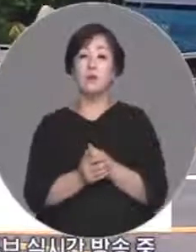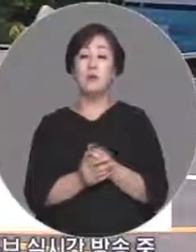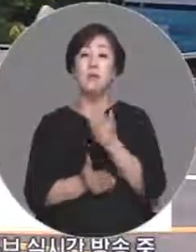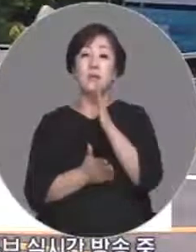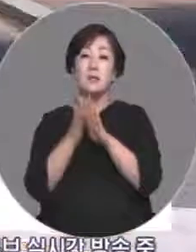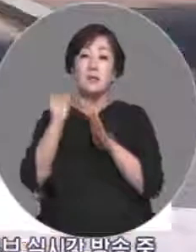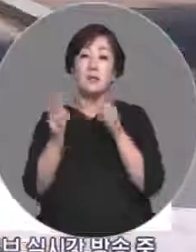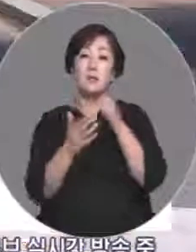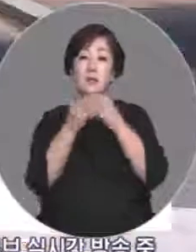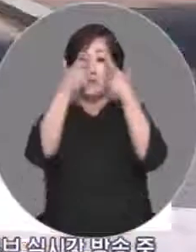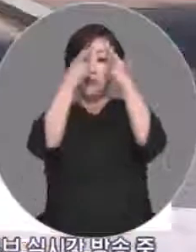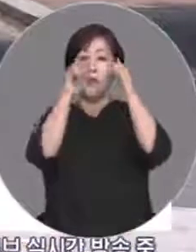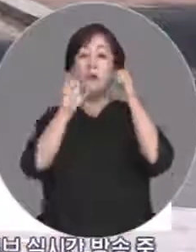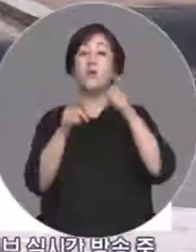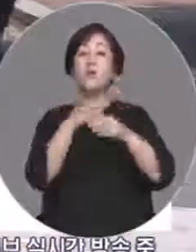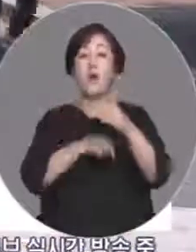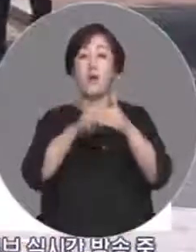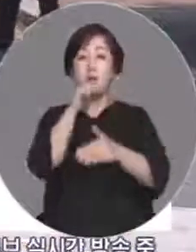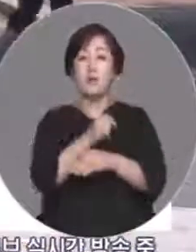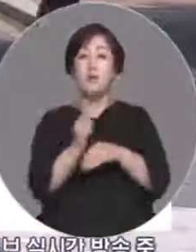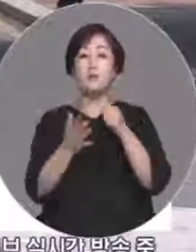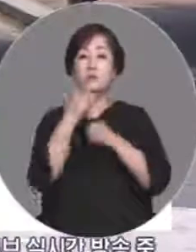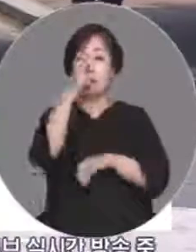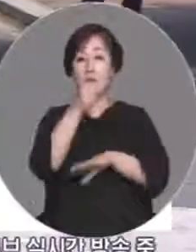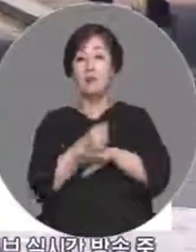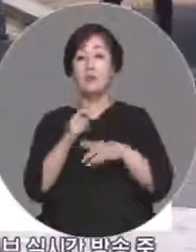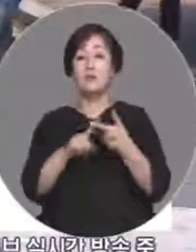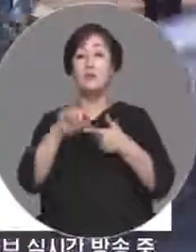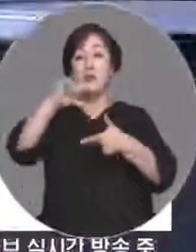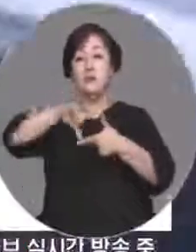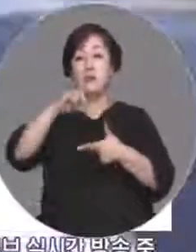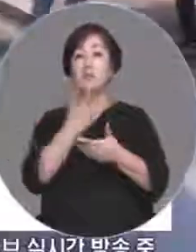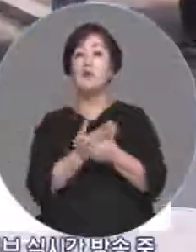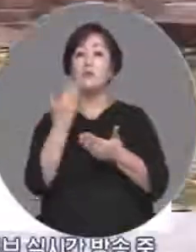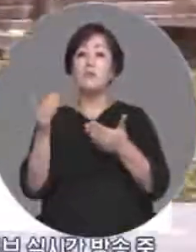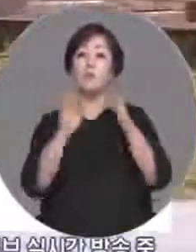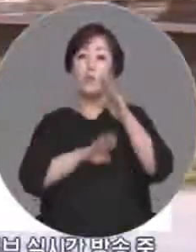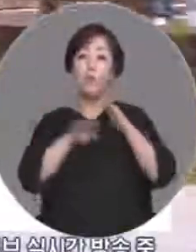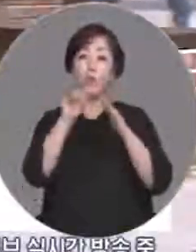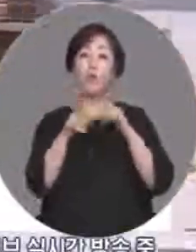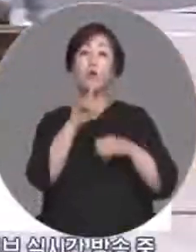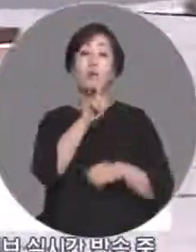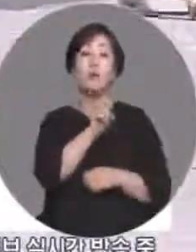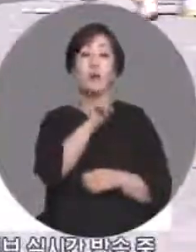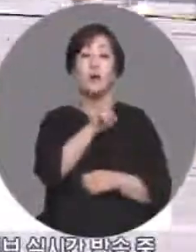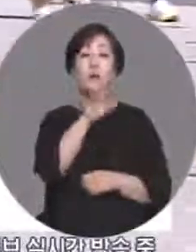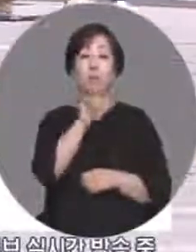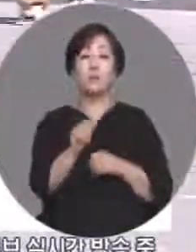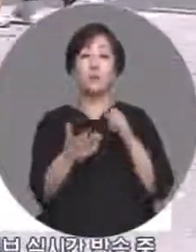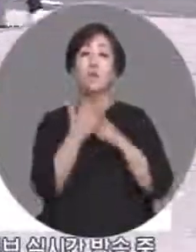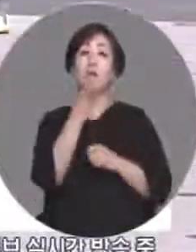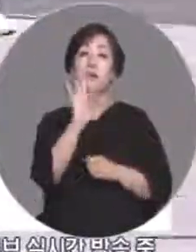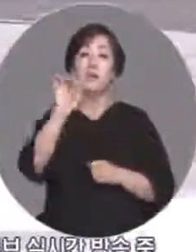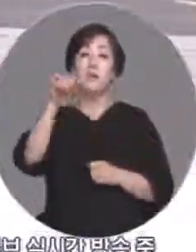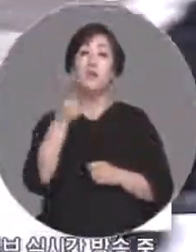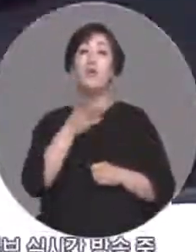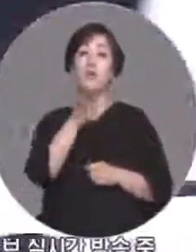울산시는 또 울산대학교 자체 검토 결과에서도 경남의 이전 공공기관 11곳이 이공계 인재